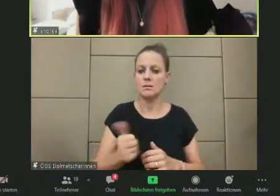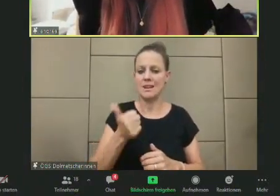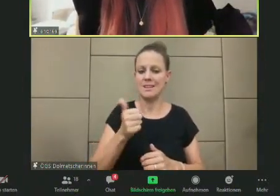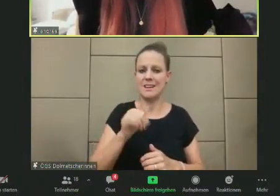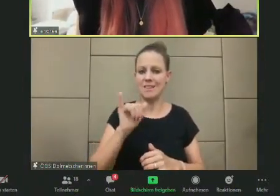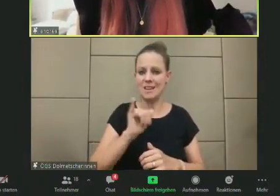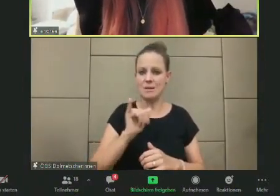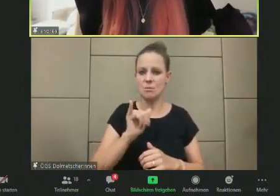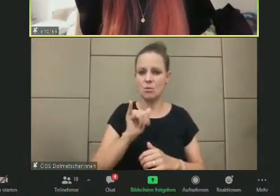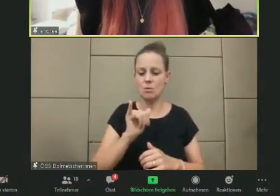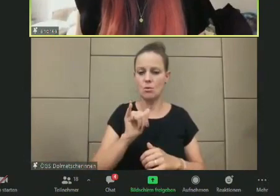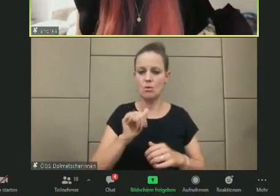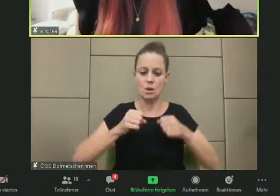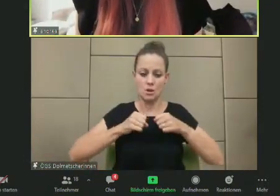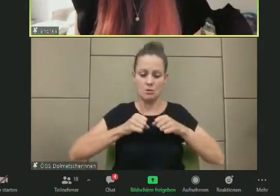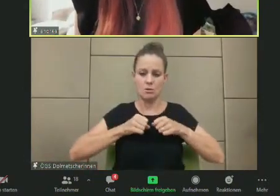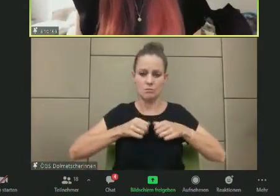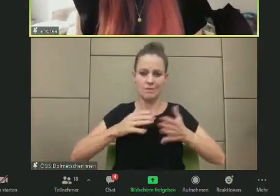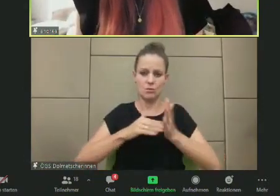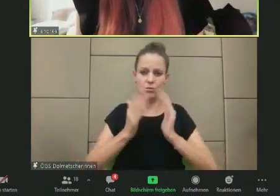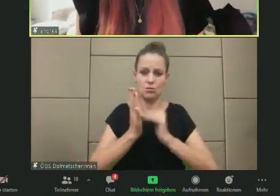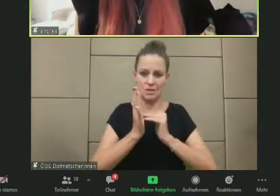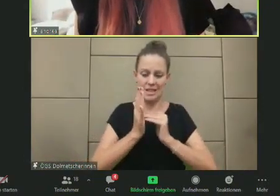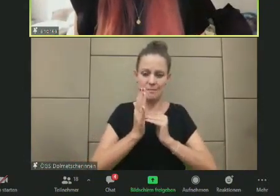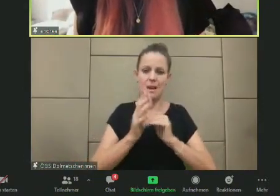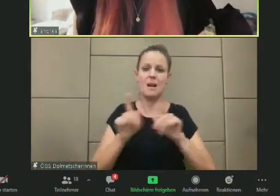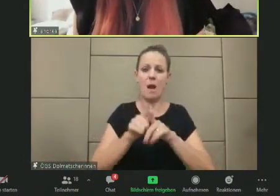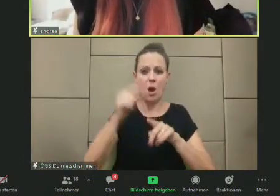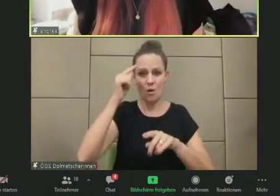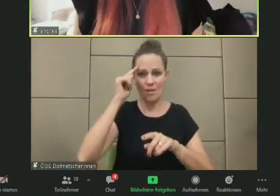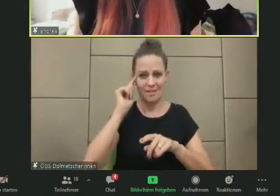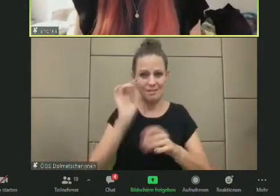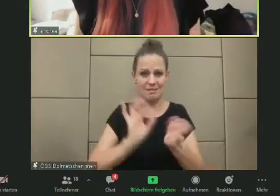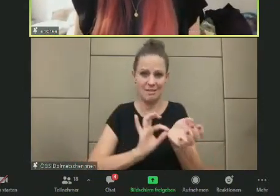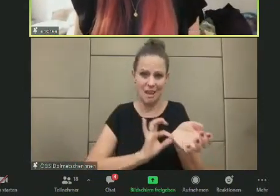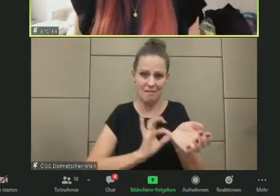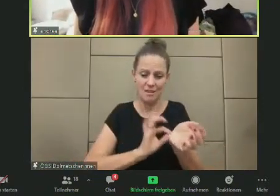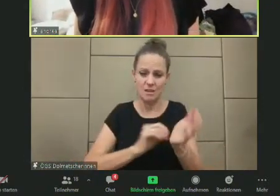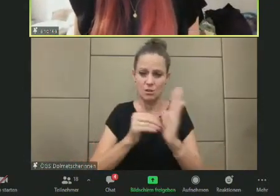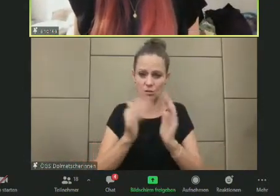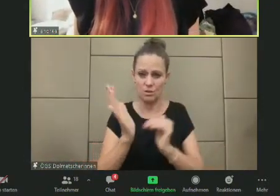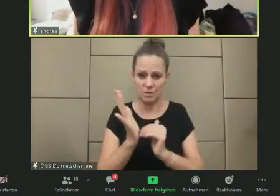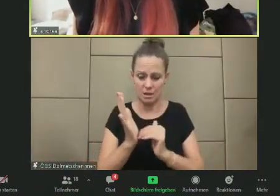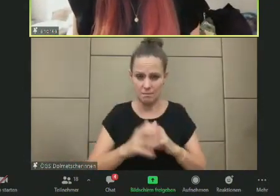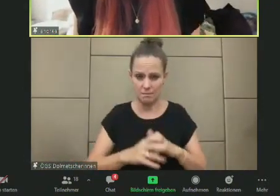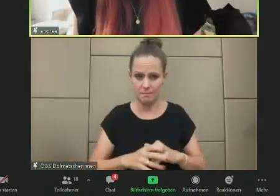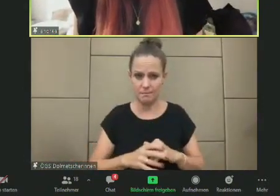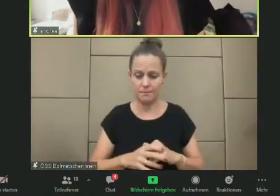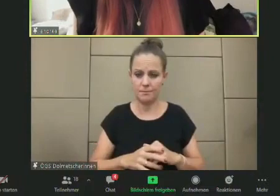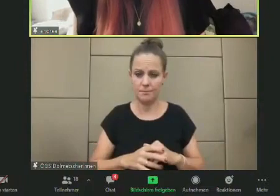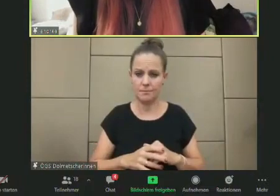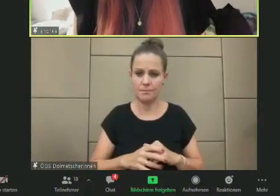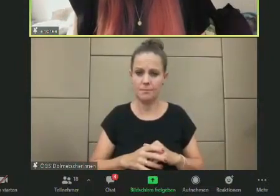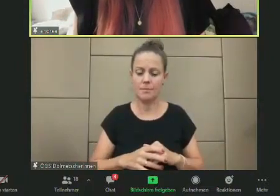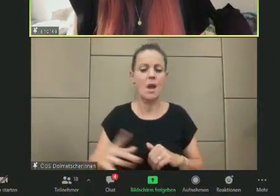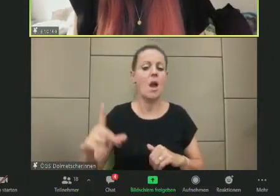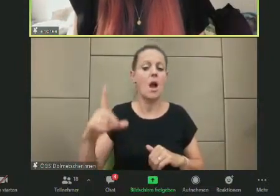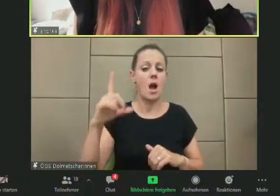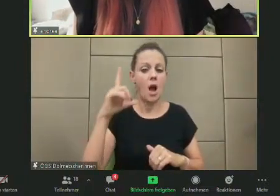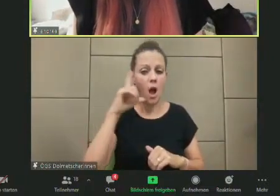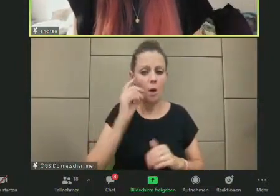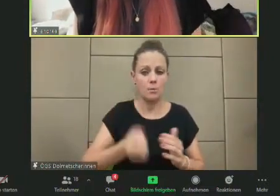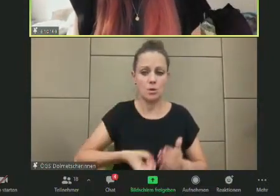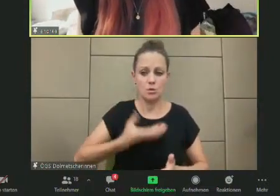Immunsystem aus, aber auch auf das Nervensystem. Und das Hauptsymptom bei ME/CFS